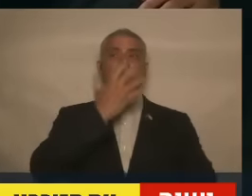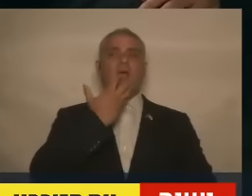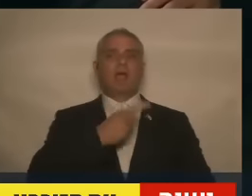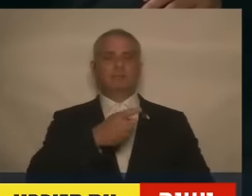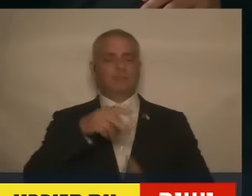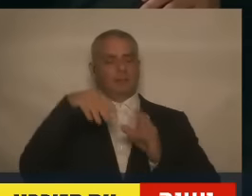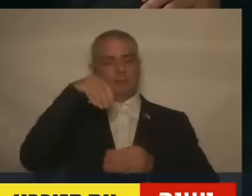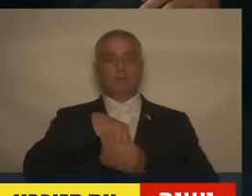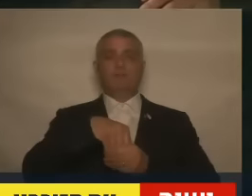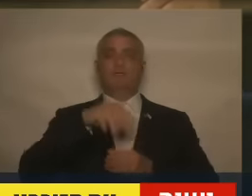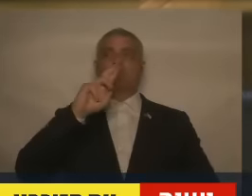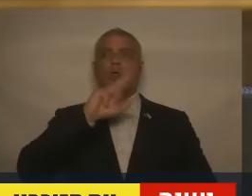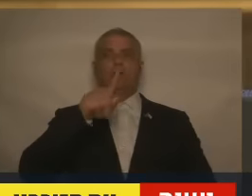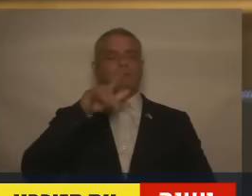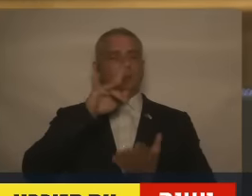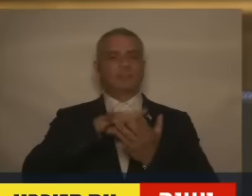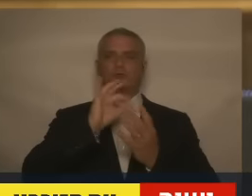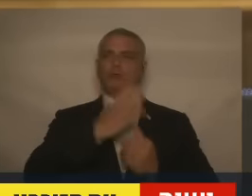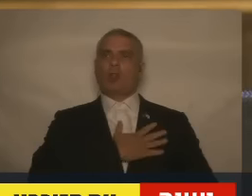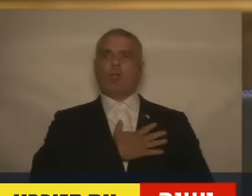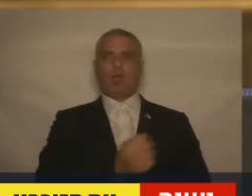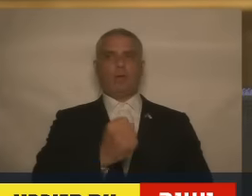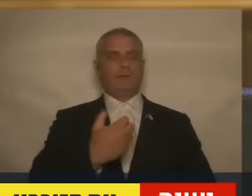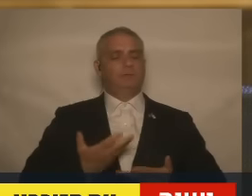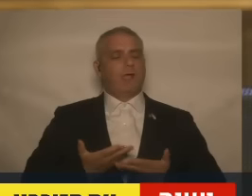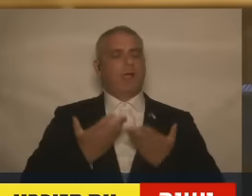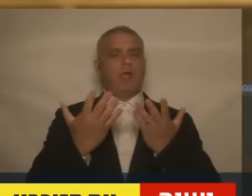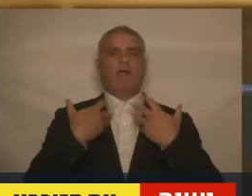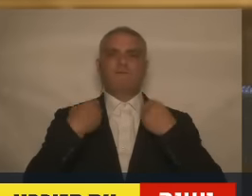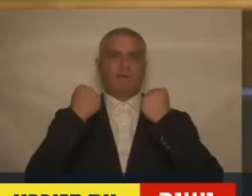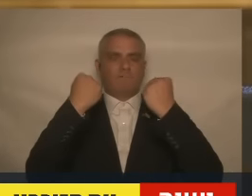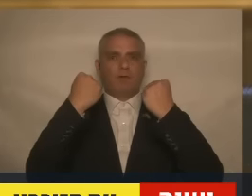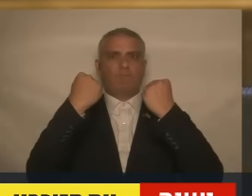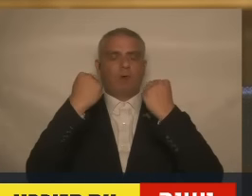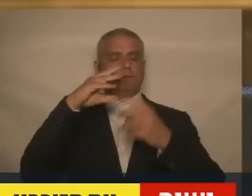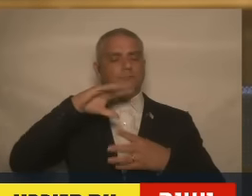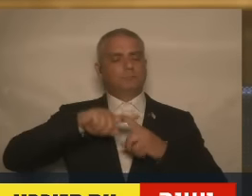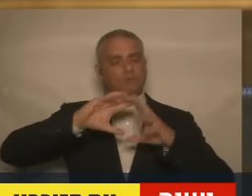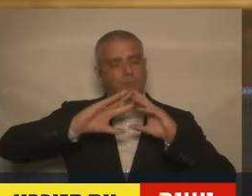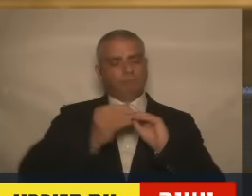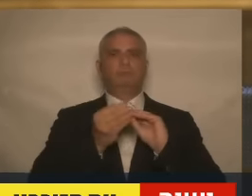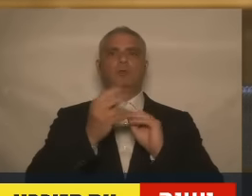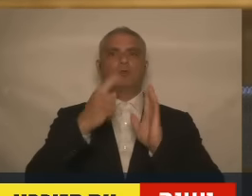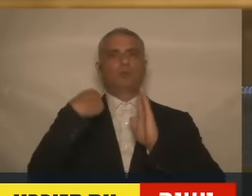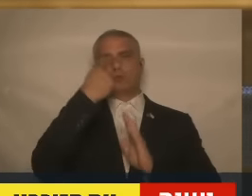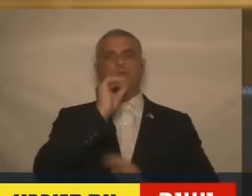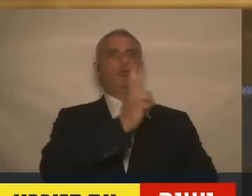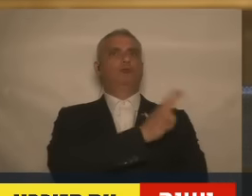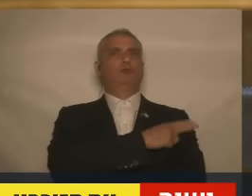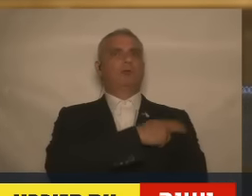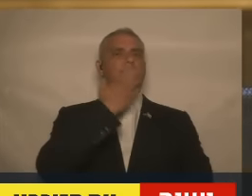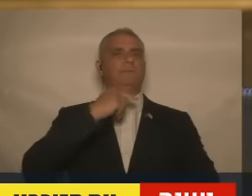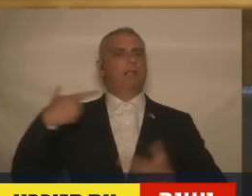בת תמונה רוז היא חלקה של אומץ, הקרבה וגבורה, תמצית דמותם של שוטרות ושוטרי